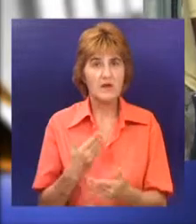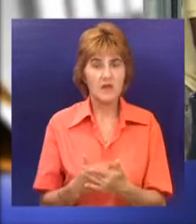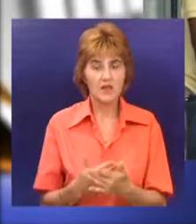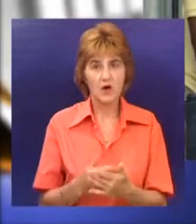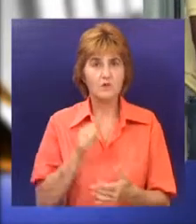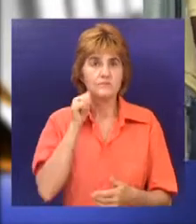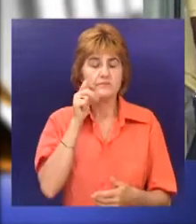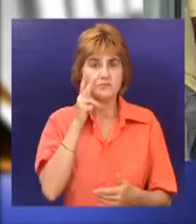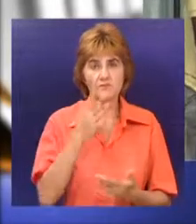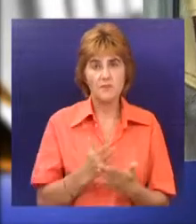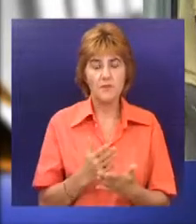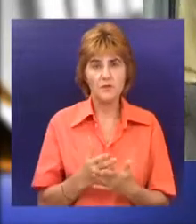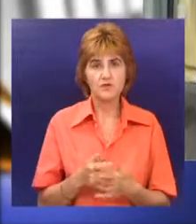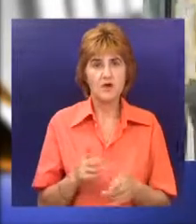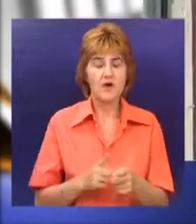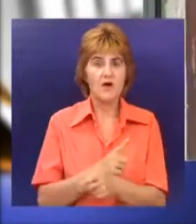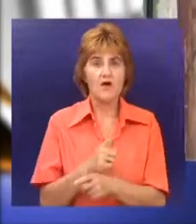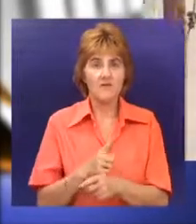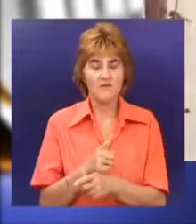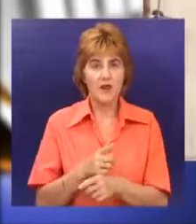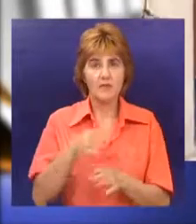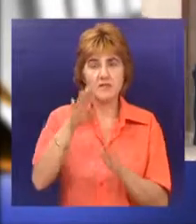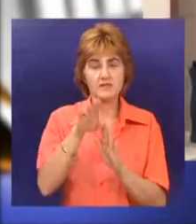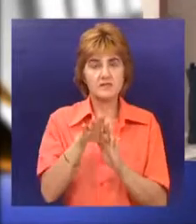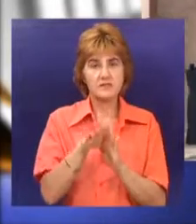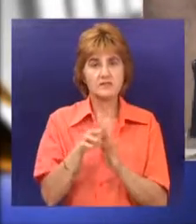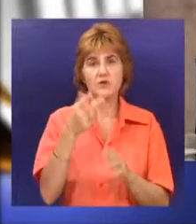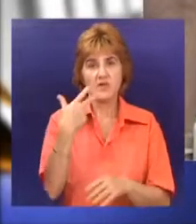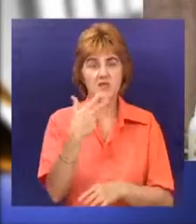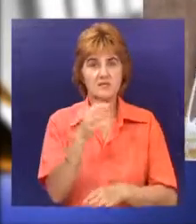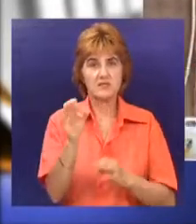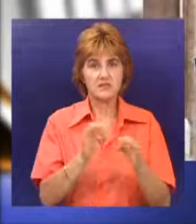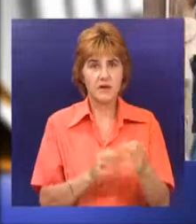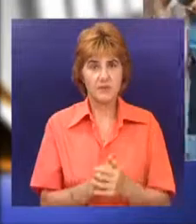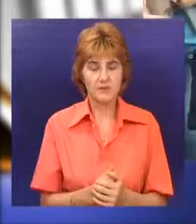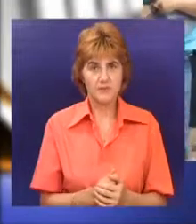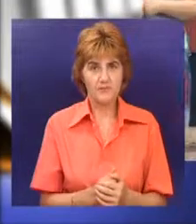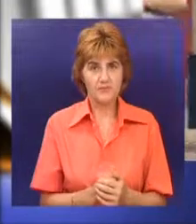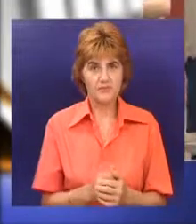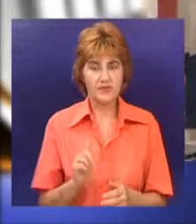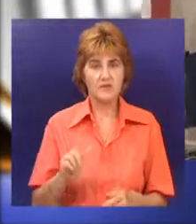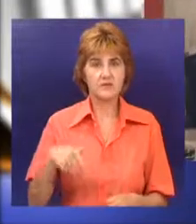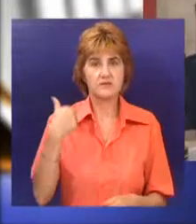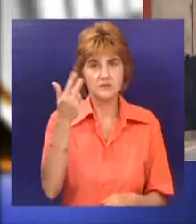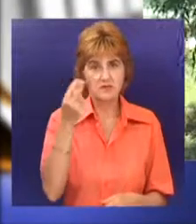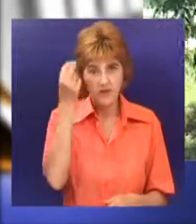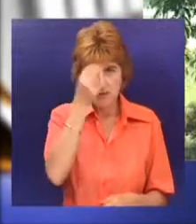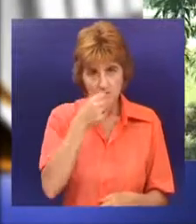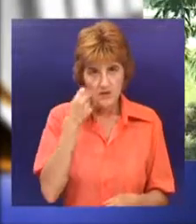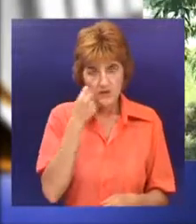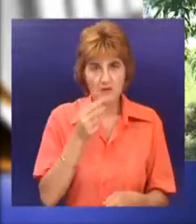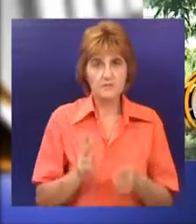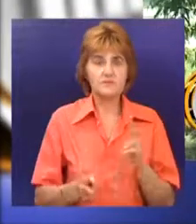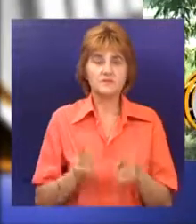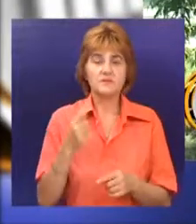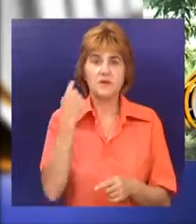da će za predstojeći vikend biti prijatno vreme sa temperaturama ispod 30 stepeni. Sljedeće one naredne dane, barem kako sad